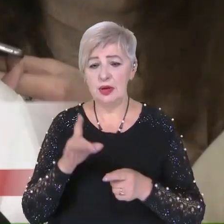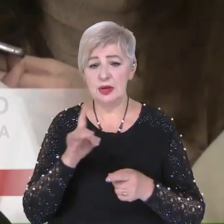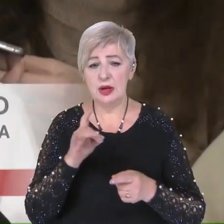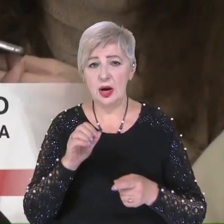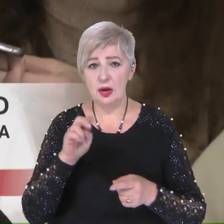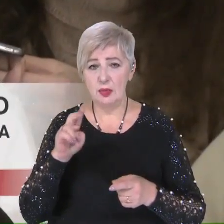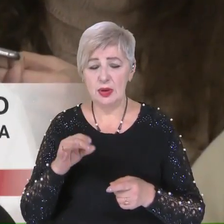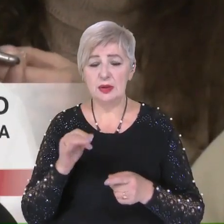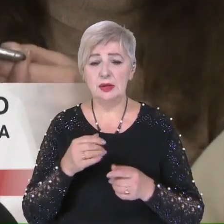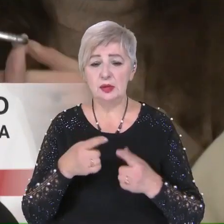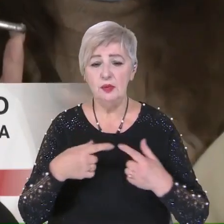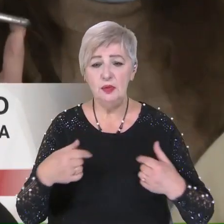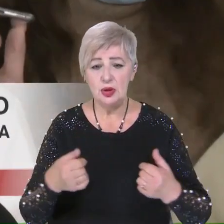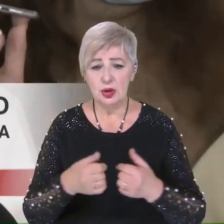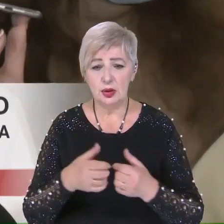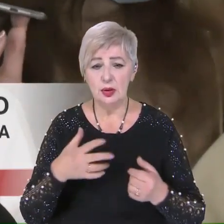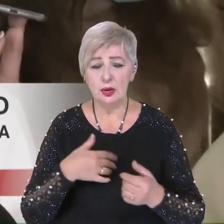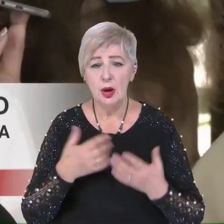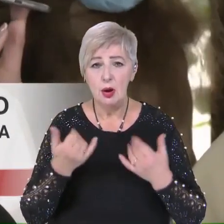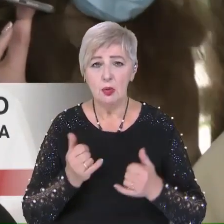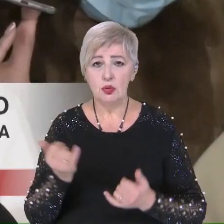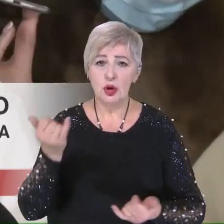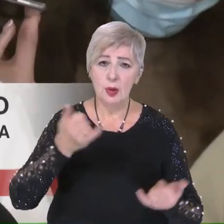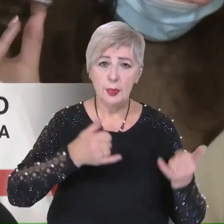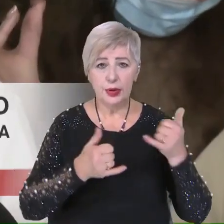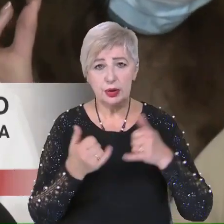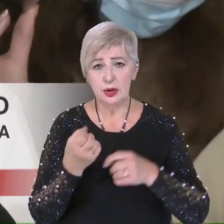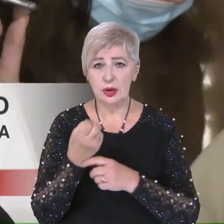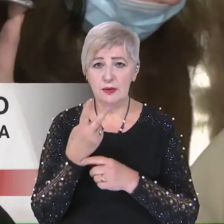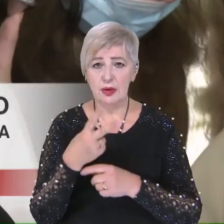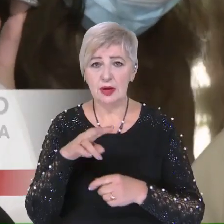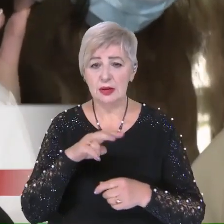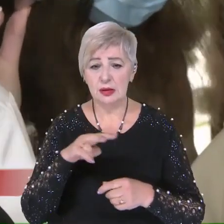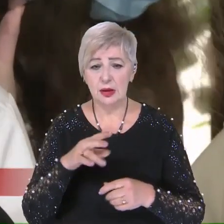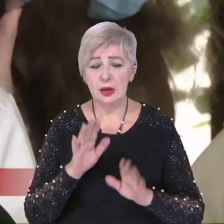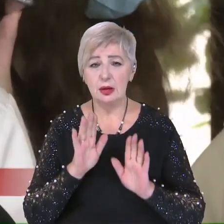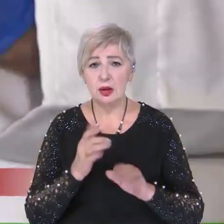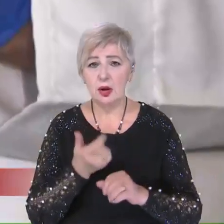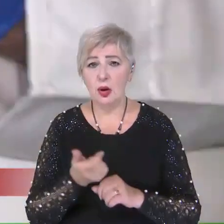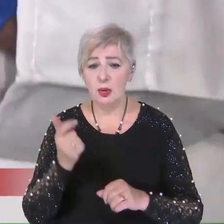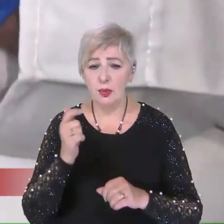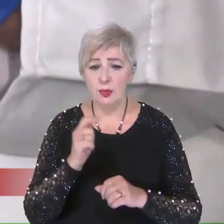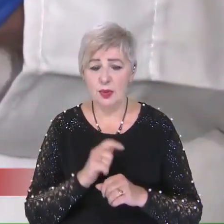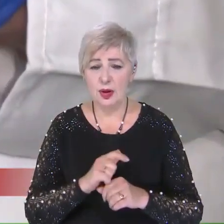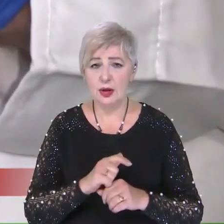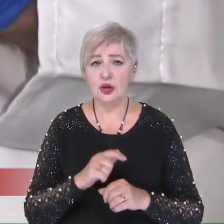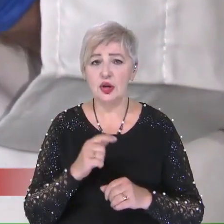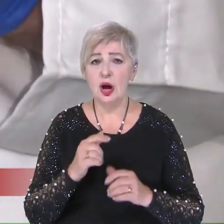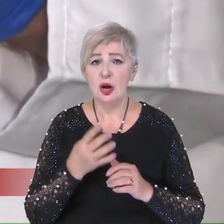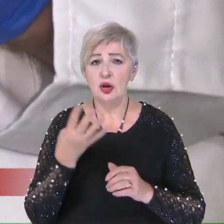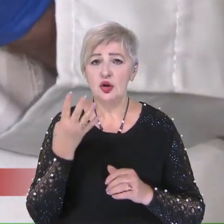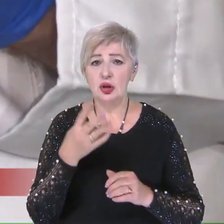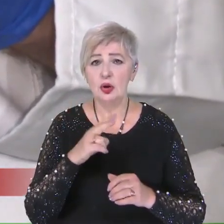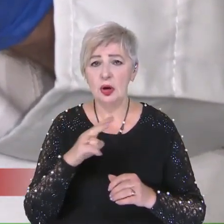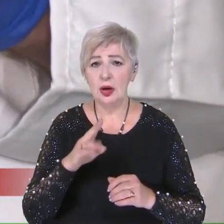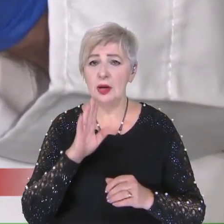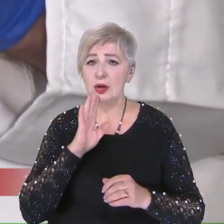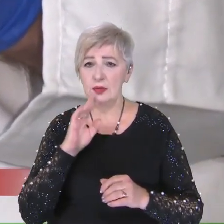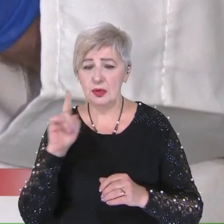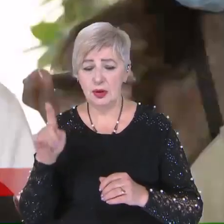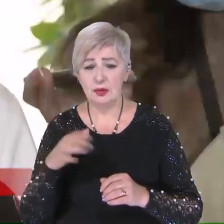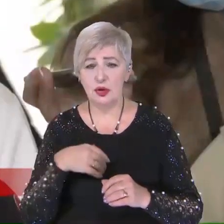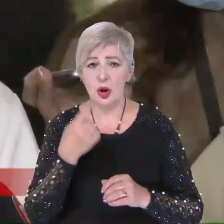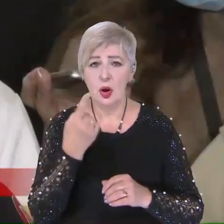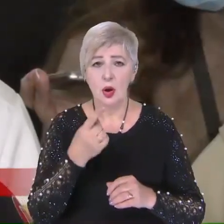Вже прилили 12 літрів, тільки більше 4 Жанні. Один хлопець важкий, з нього